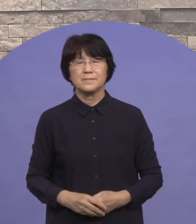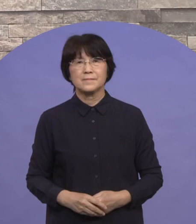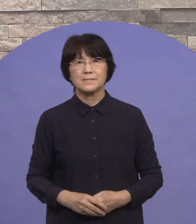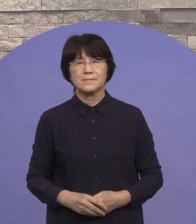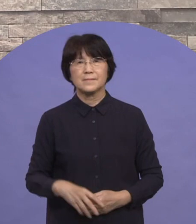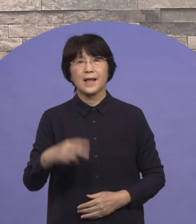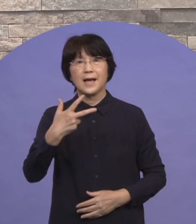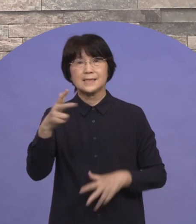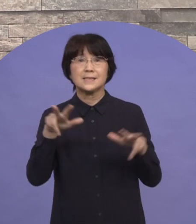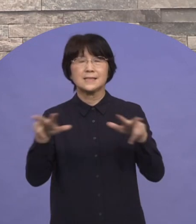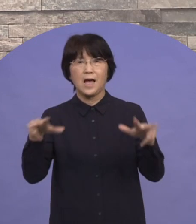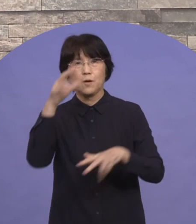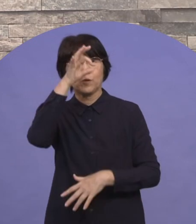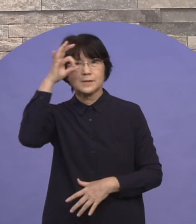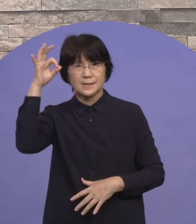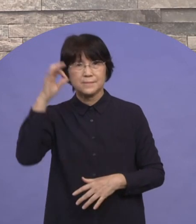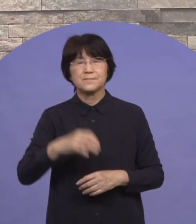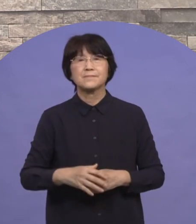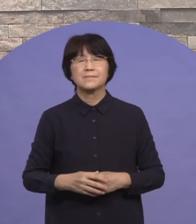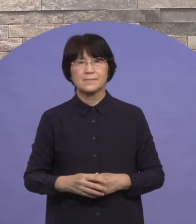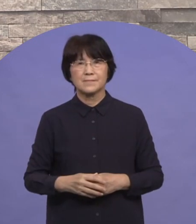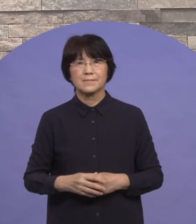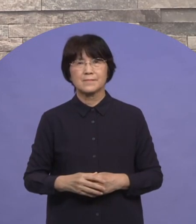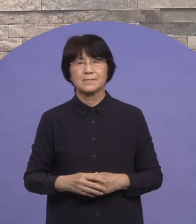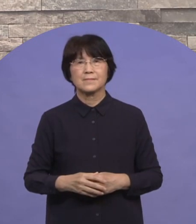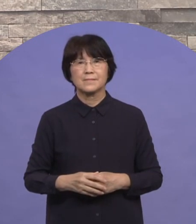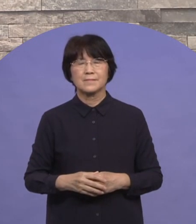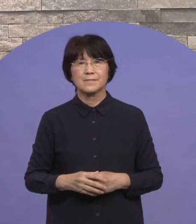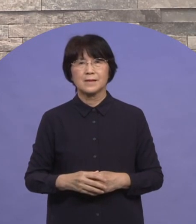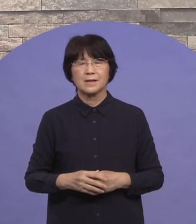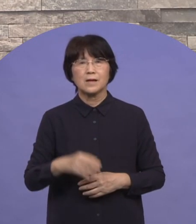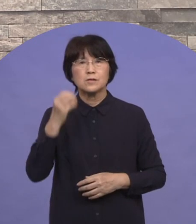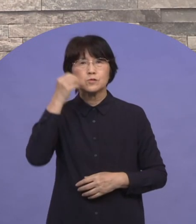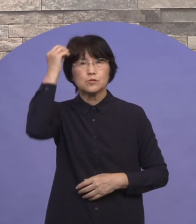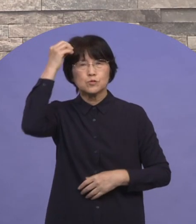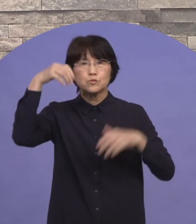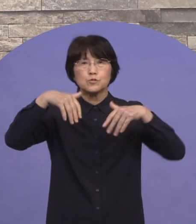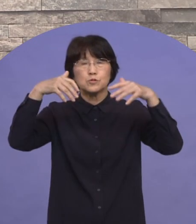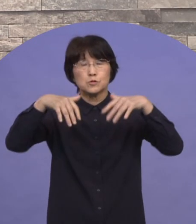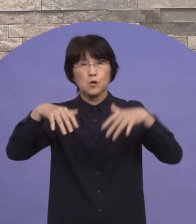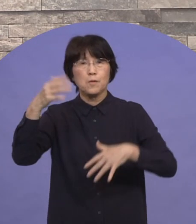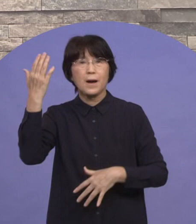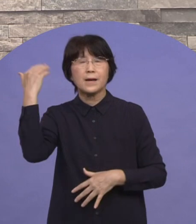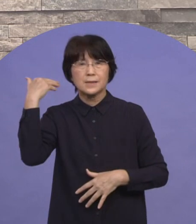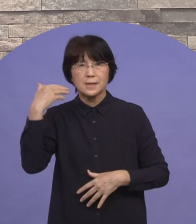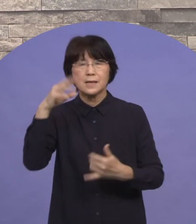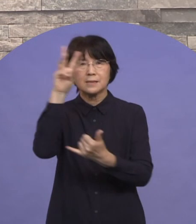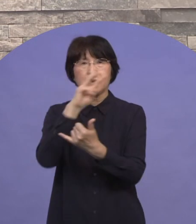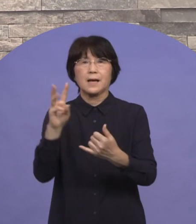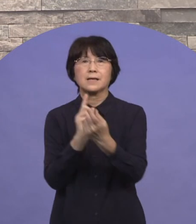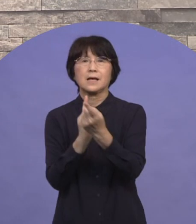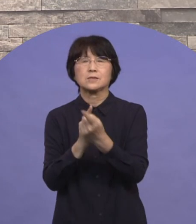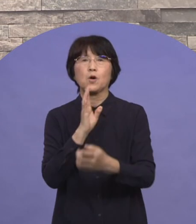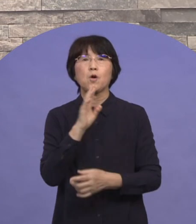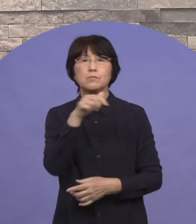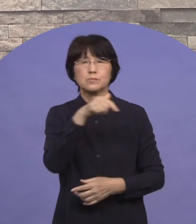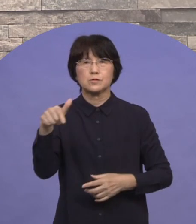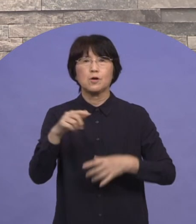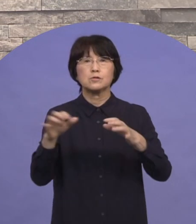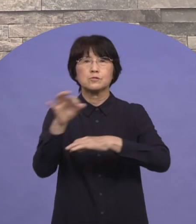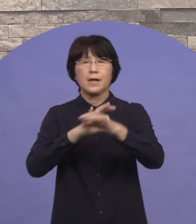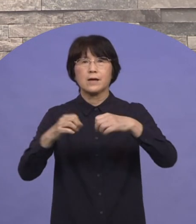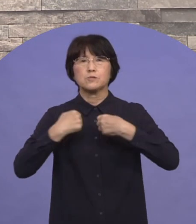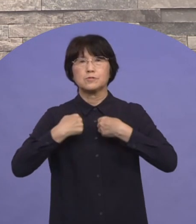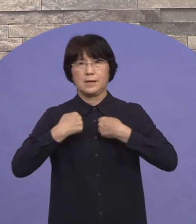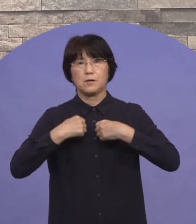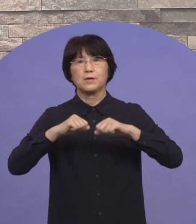姿勢ウォッチのコーナーです。市では出水期を前に災害対策本部運営訓練を行いました